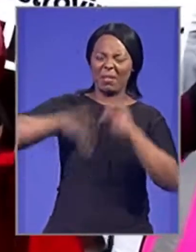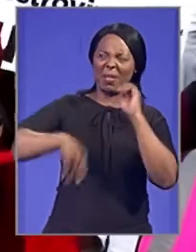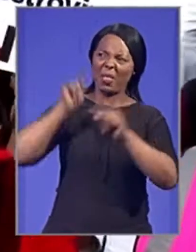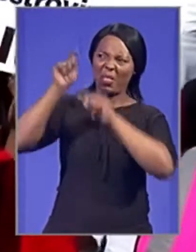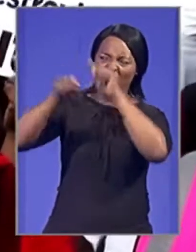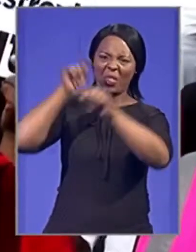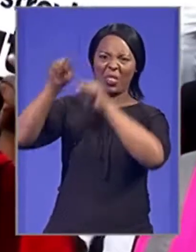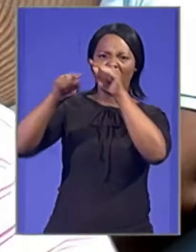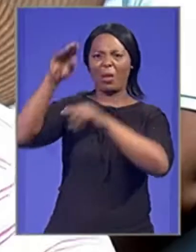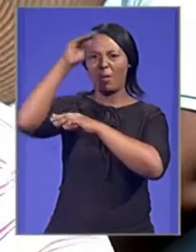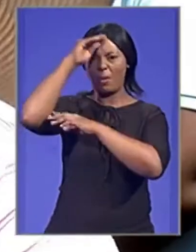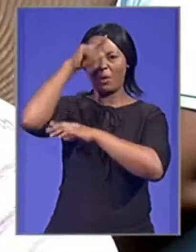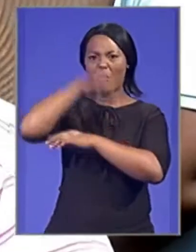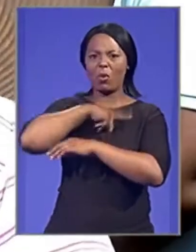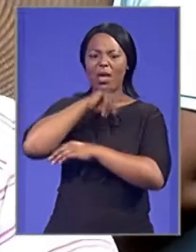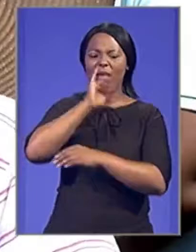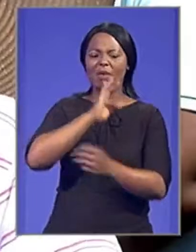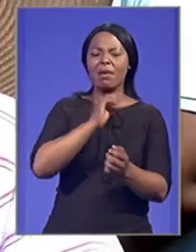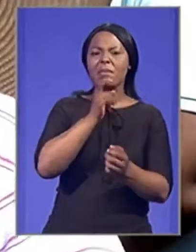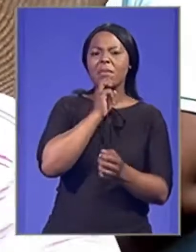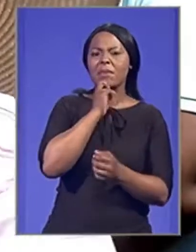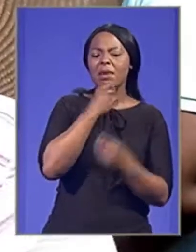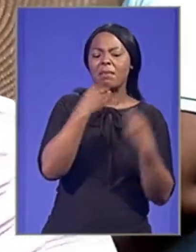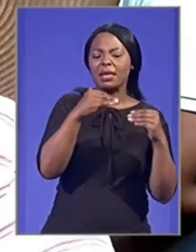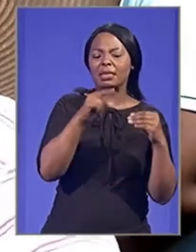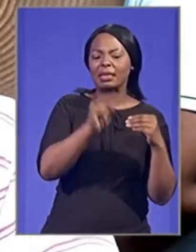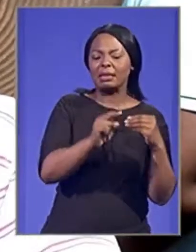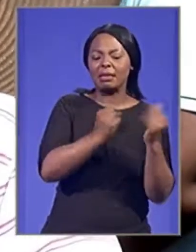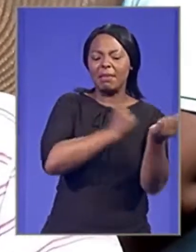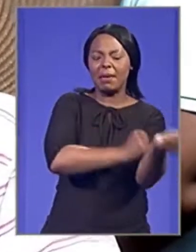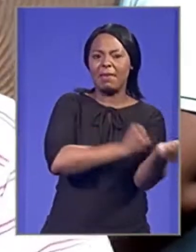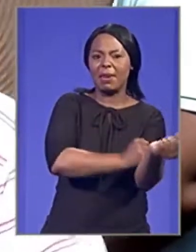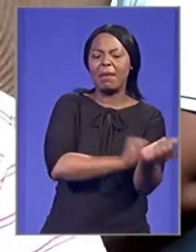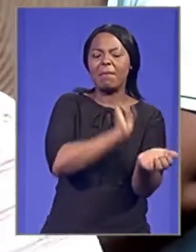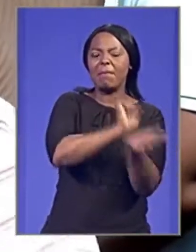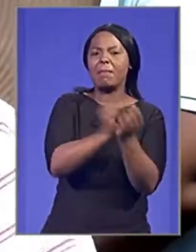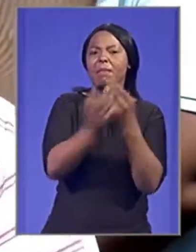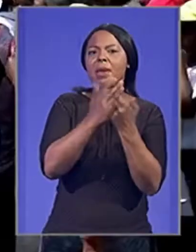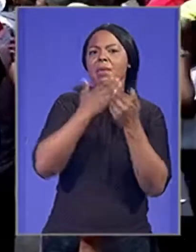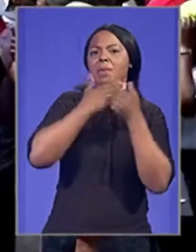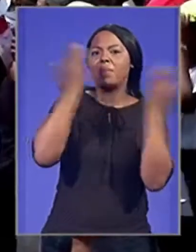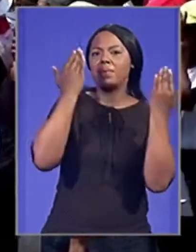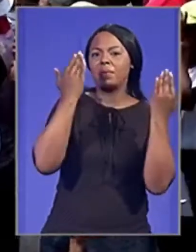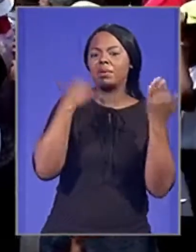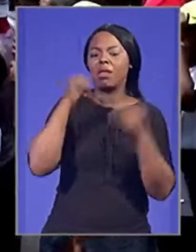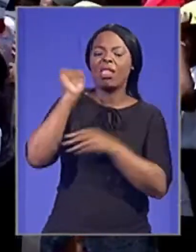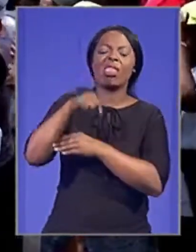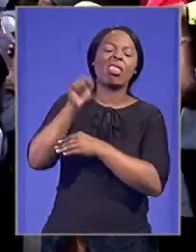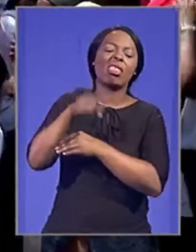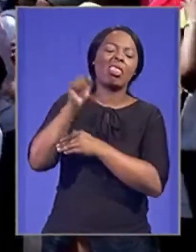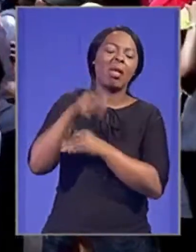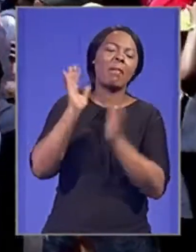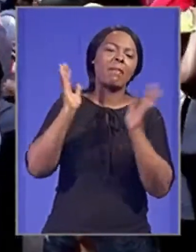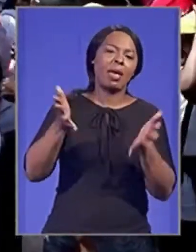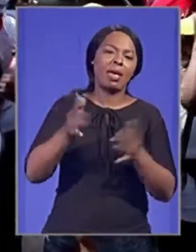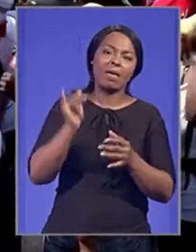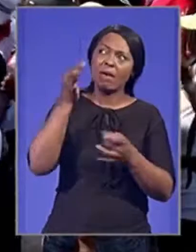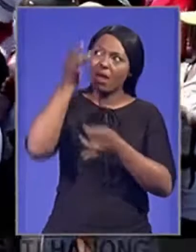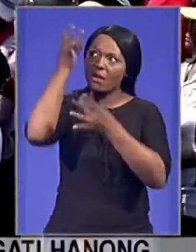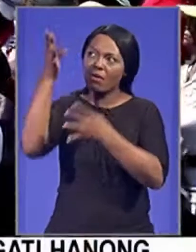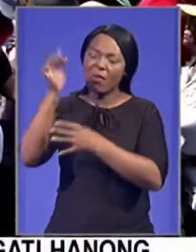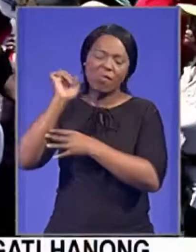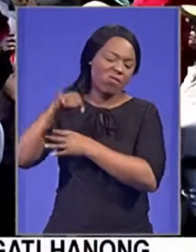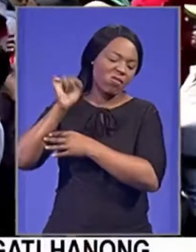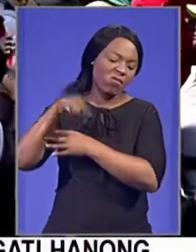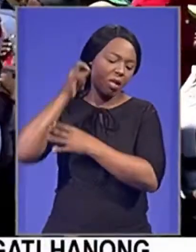ka go diega go ka swara batho bao ba gweba go ka diokobatsi ba re mapodisa a ihlokomodisa tshedimosetso yo ba neelanago ka